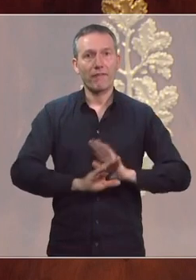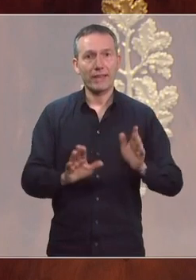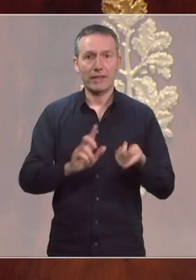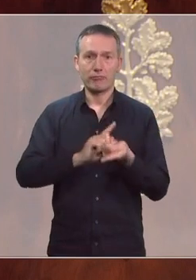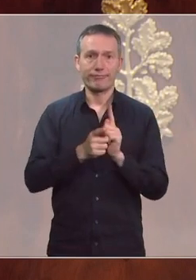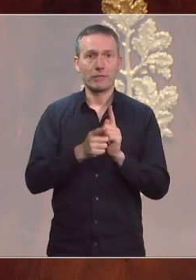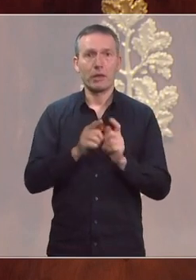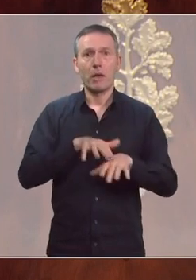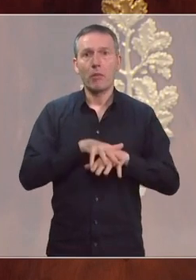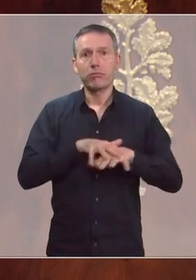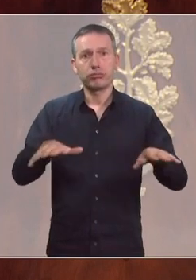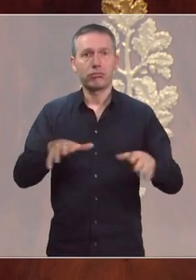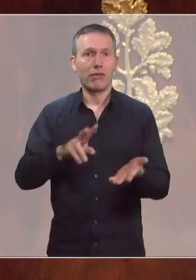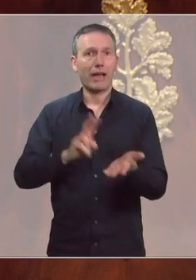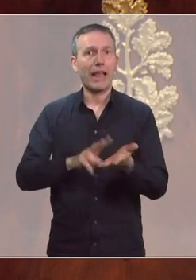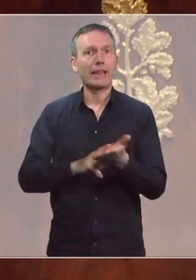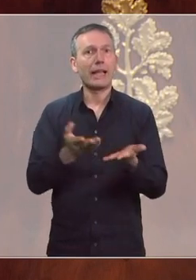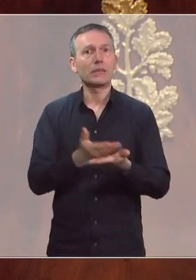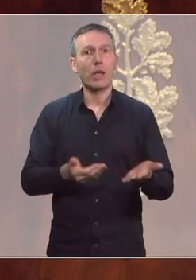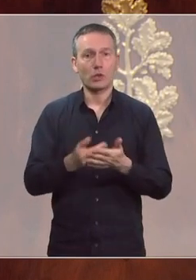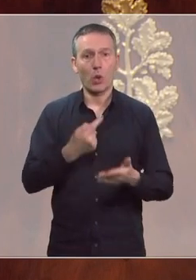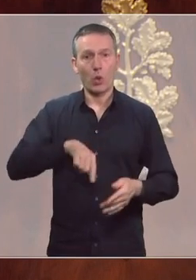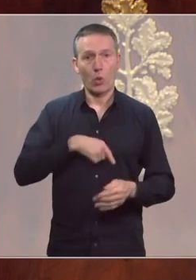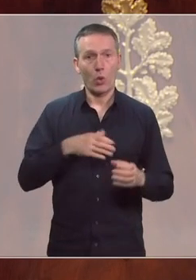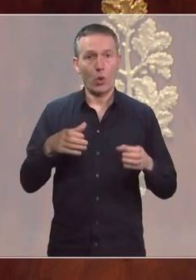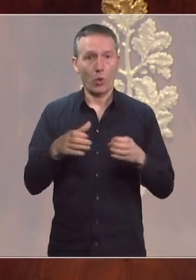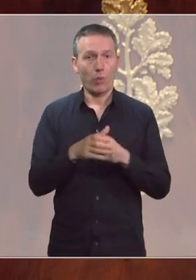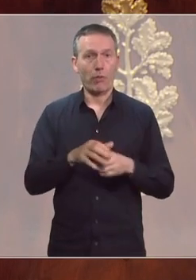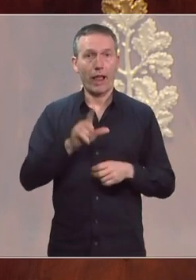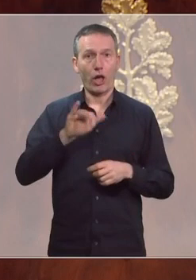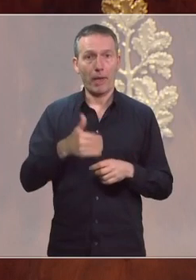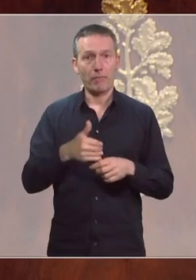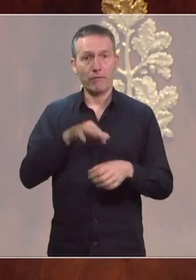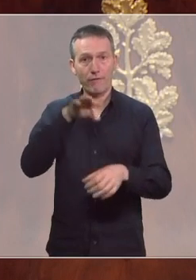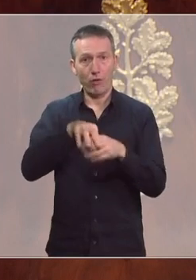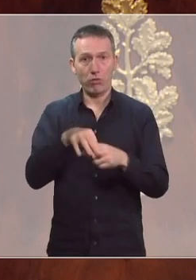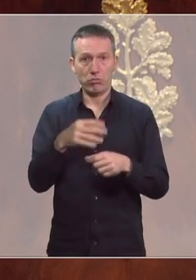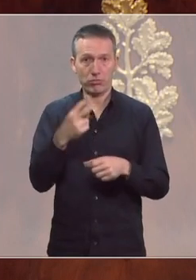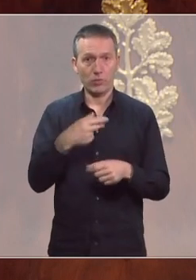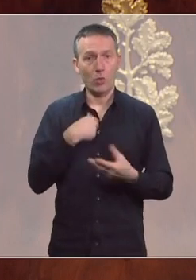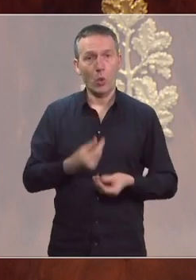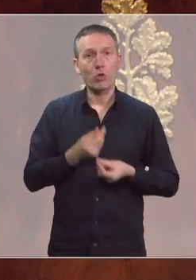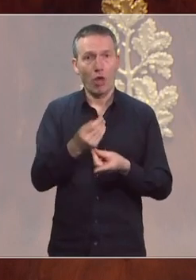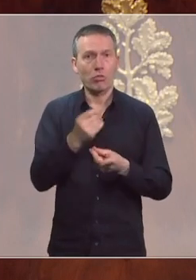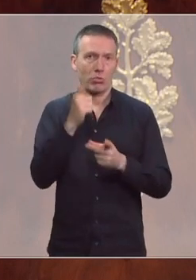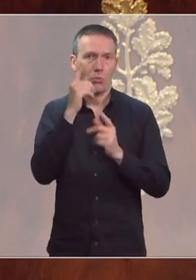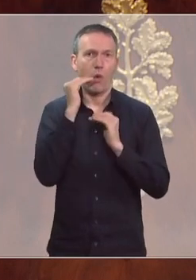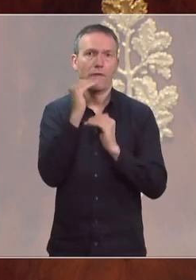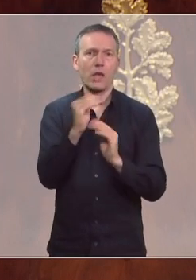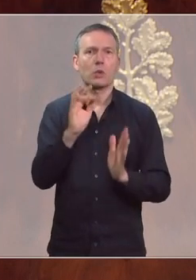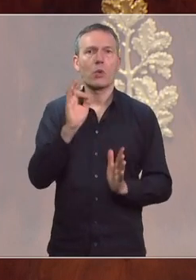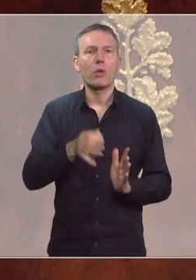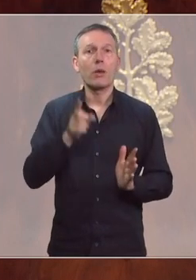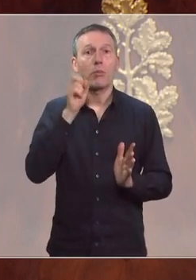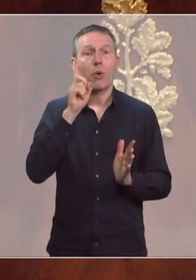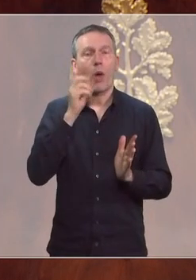réalité. Le groupe La République En Marche votera en faveur de la stratégie que vous avez présentée aujourd'hui et donnera sa confiance. D'abord parce